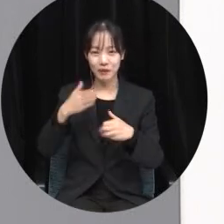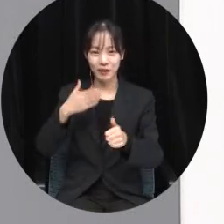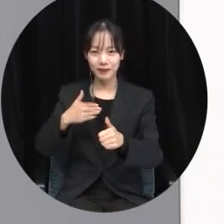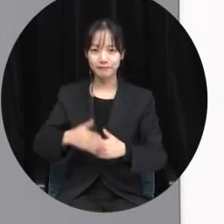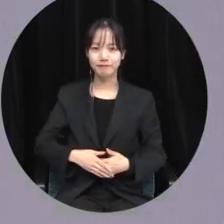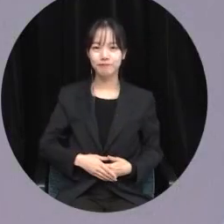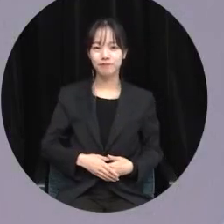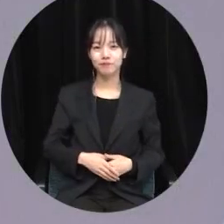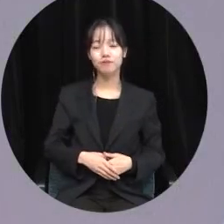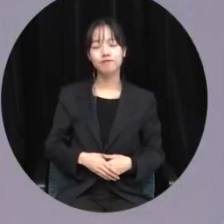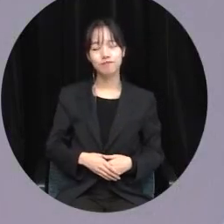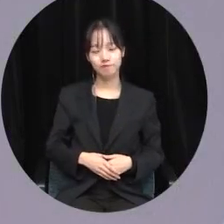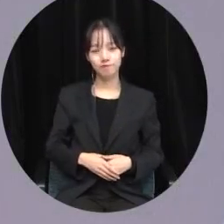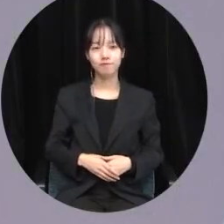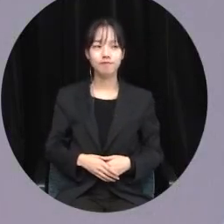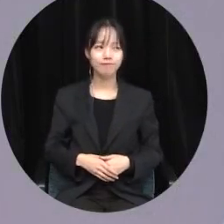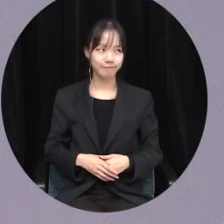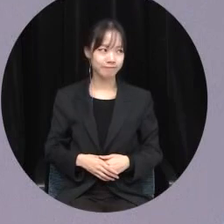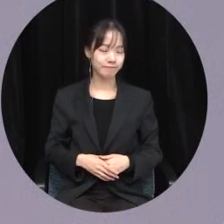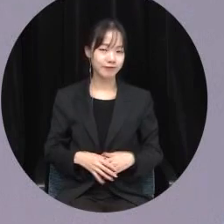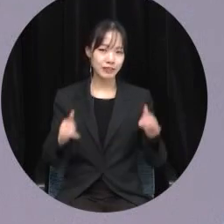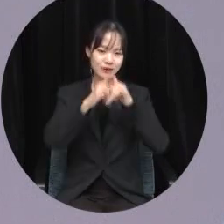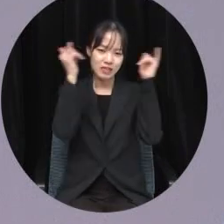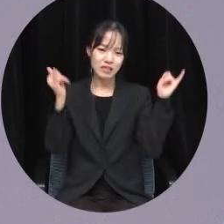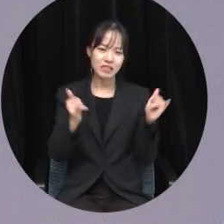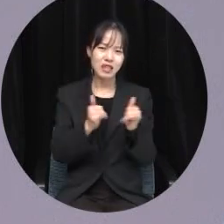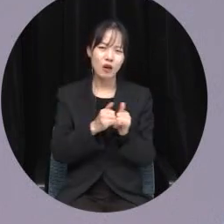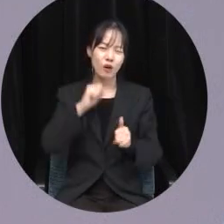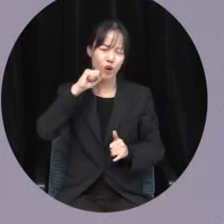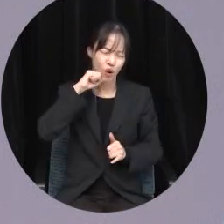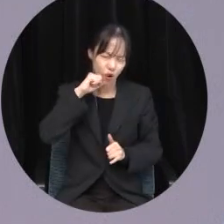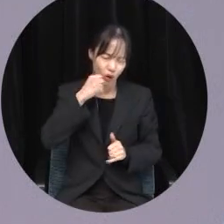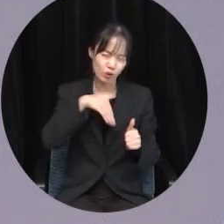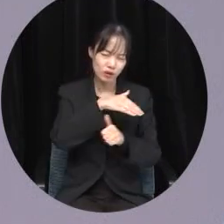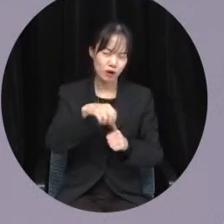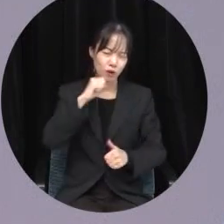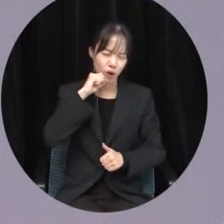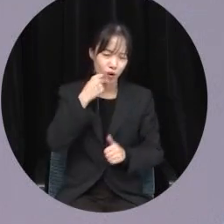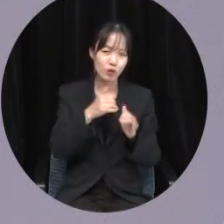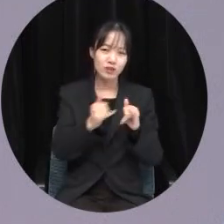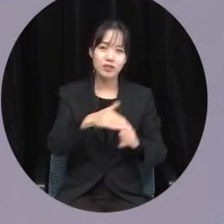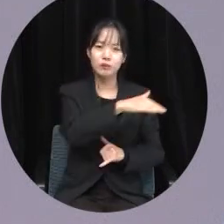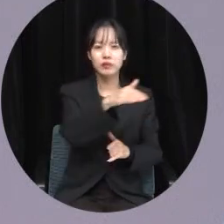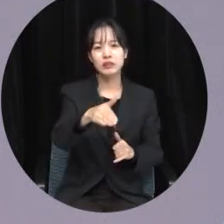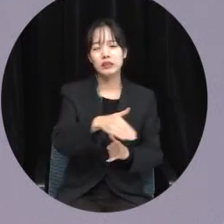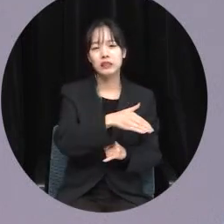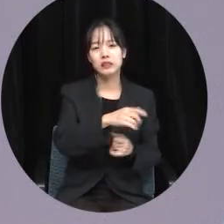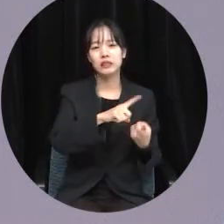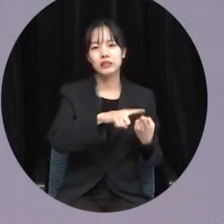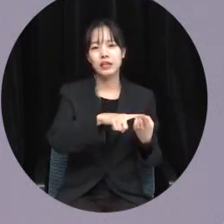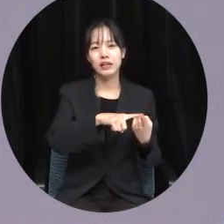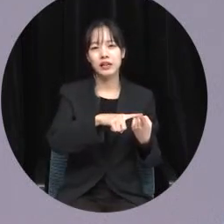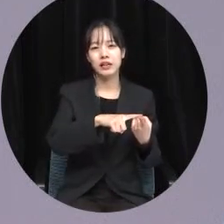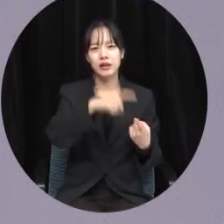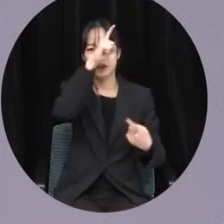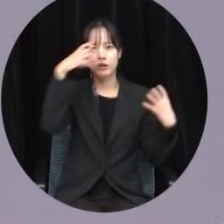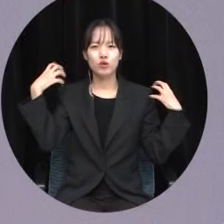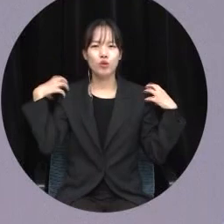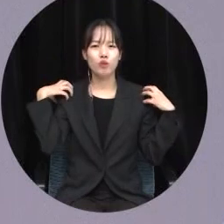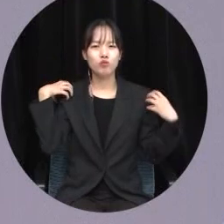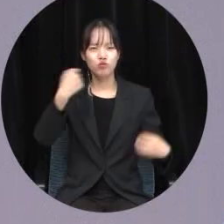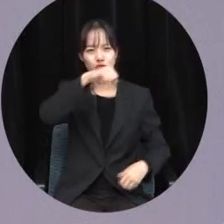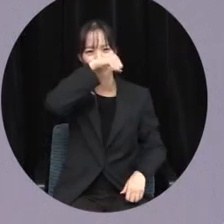이 사회적 약자층에 대해서 국가가, 정부가 재정으로 지원을 하는